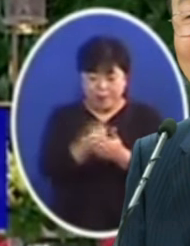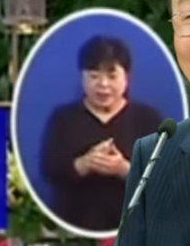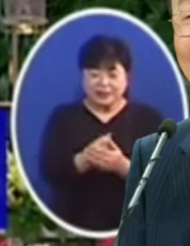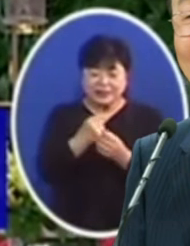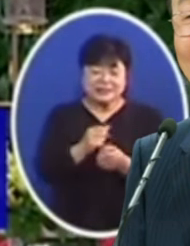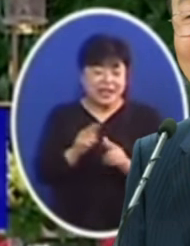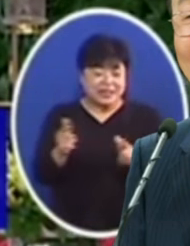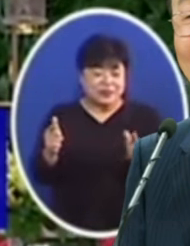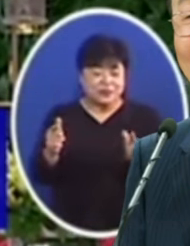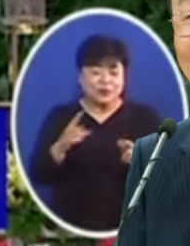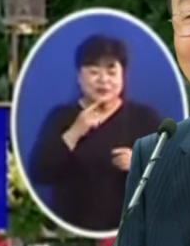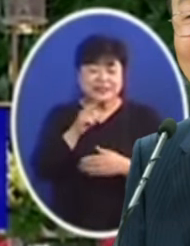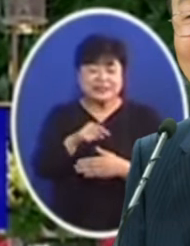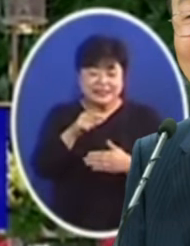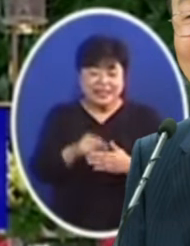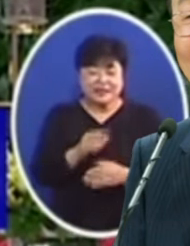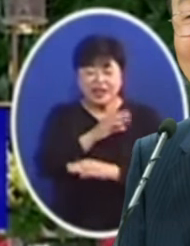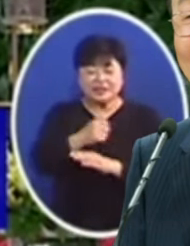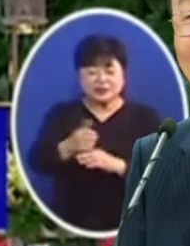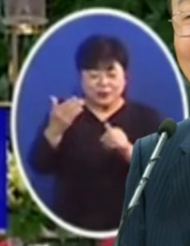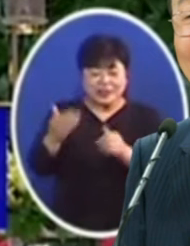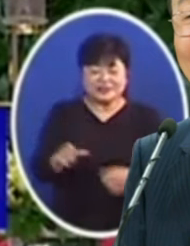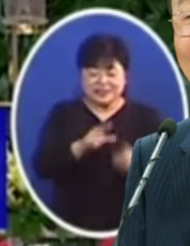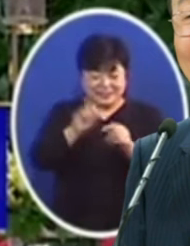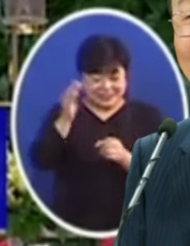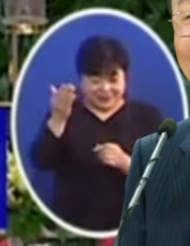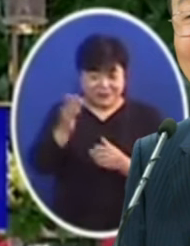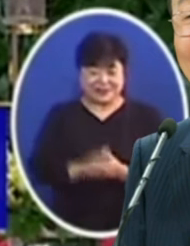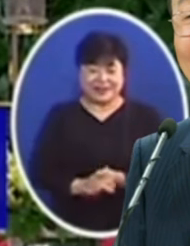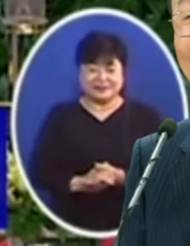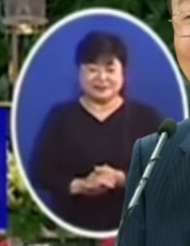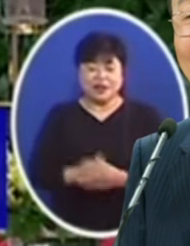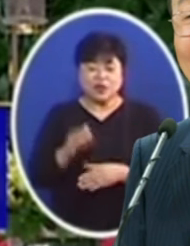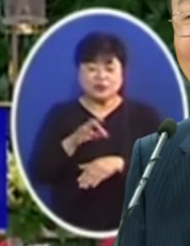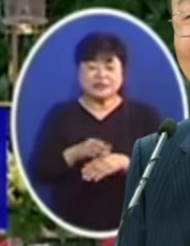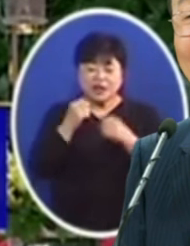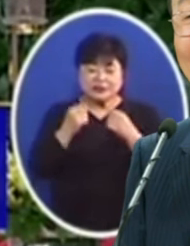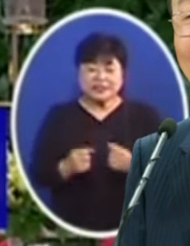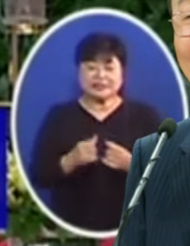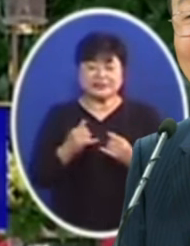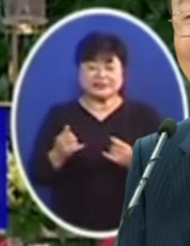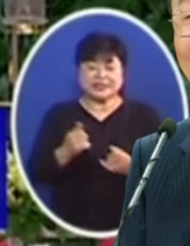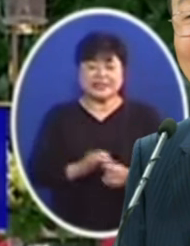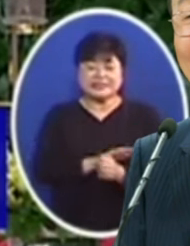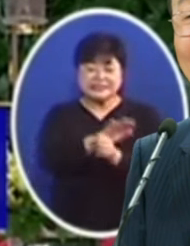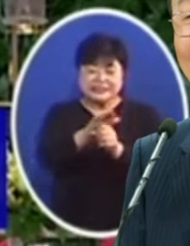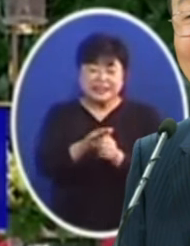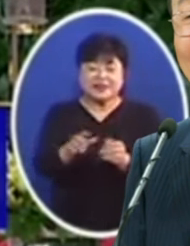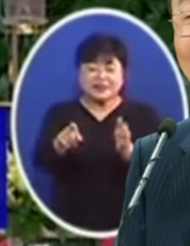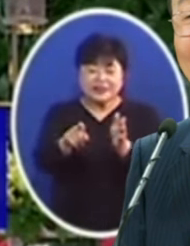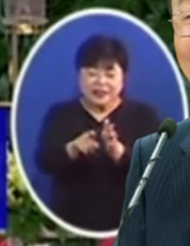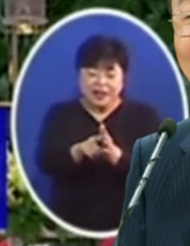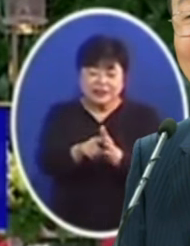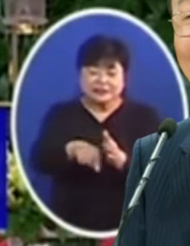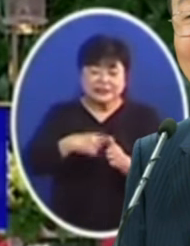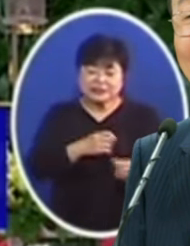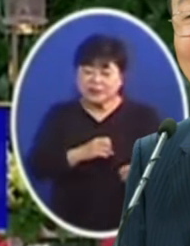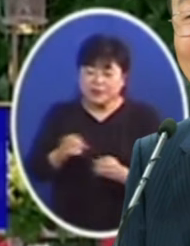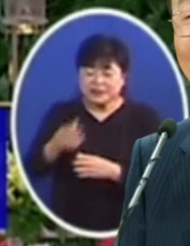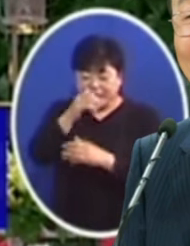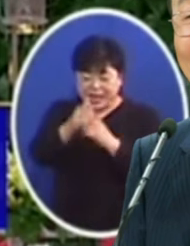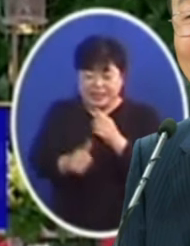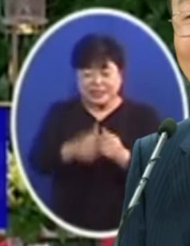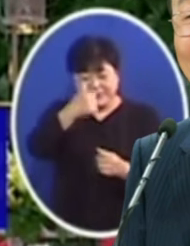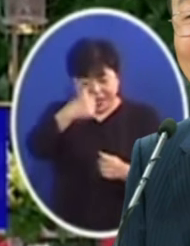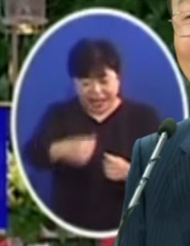산 것이 아니오 오직 내 안에 그리스도께서 사신 것이라. 이제 내가 육체 가운데 사는 것은 나를 사랑하사 나를 위하여 자기 자신을 버리신